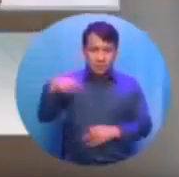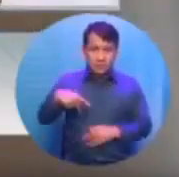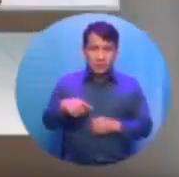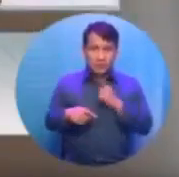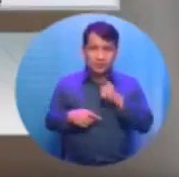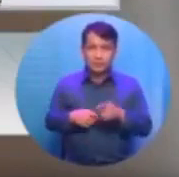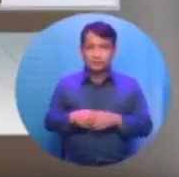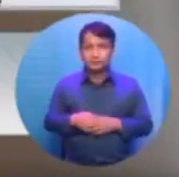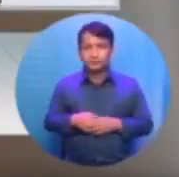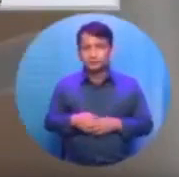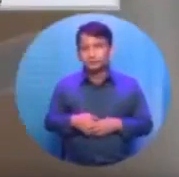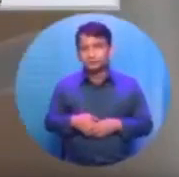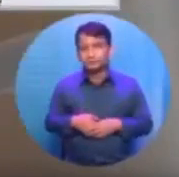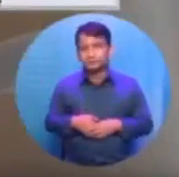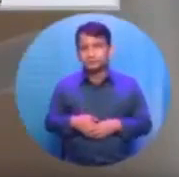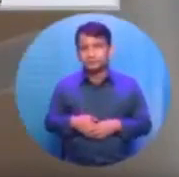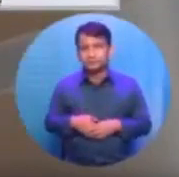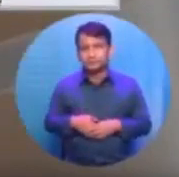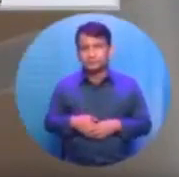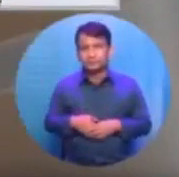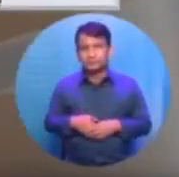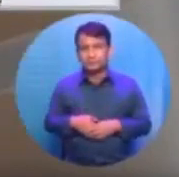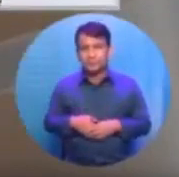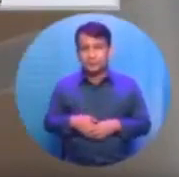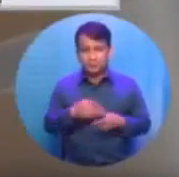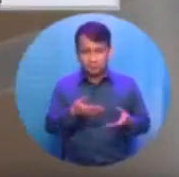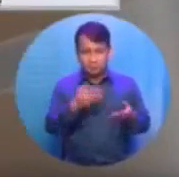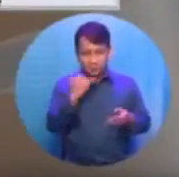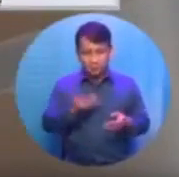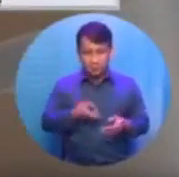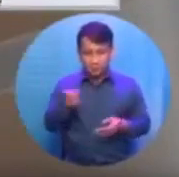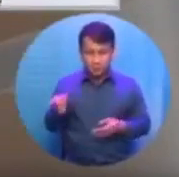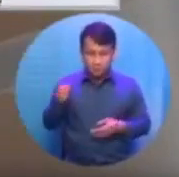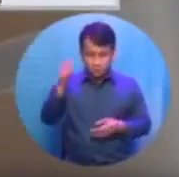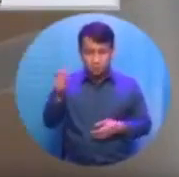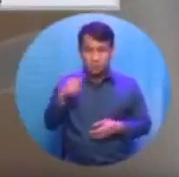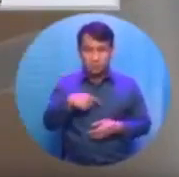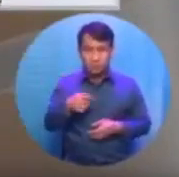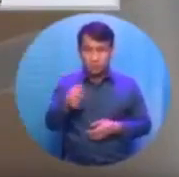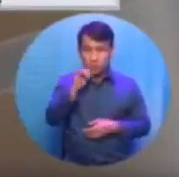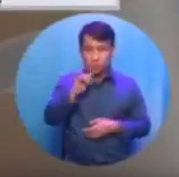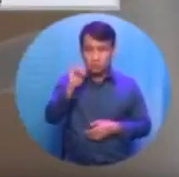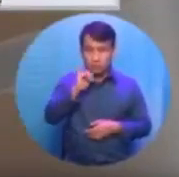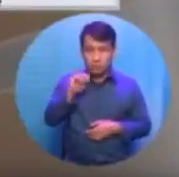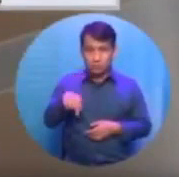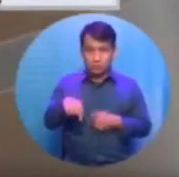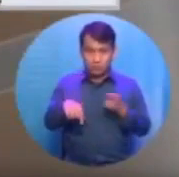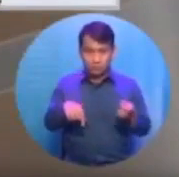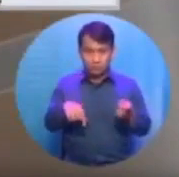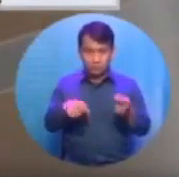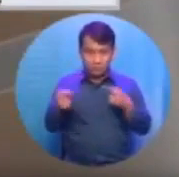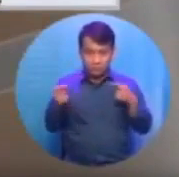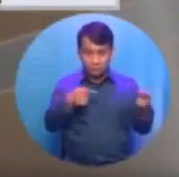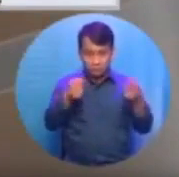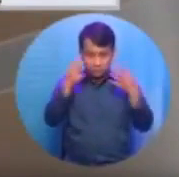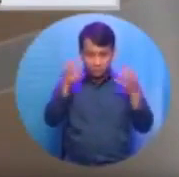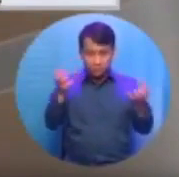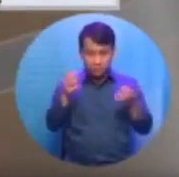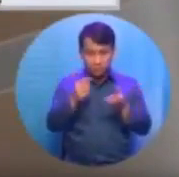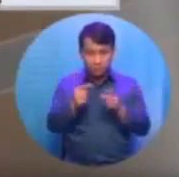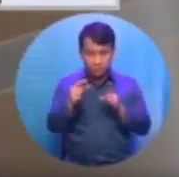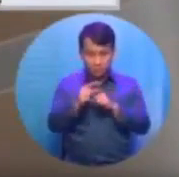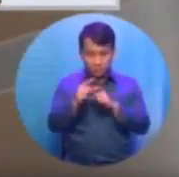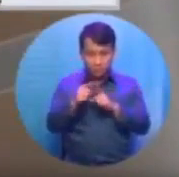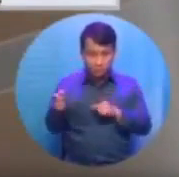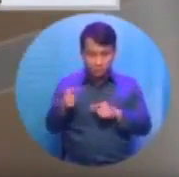Chairman. Magandang umaga po, sir. Niyaya mo to ng inuman itong si Mr. Teodoro and then nagkapikunan kayo sa mga salita